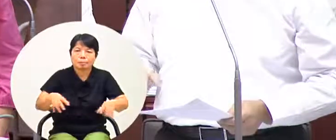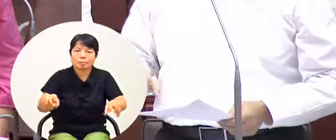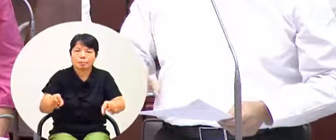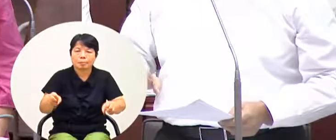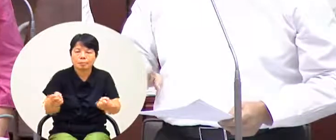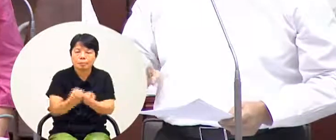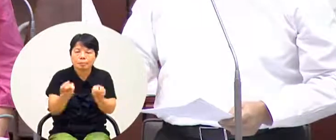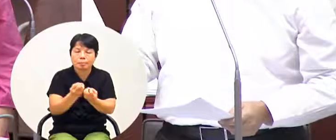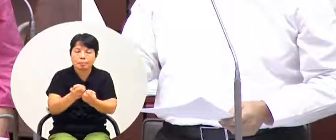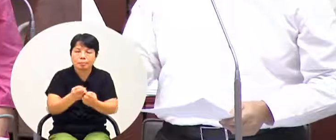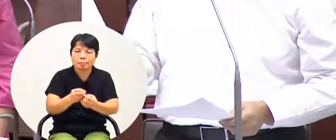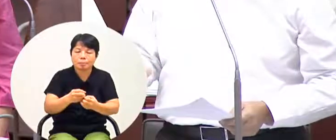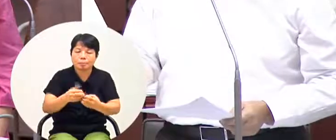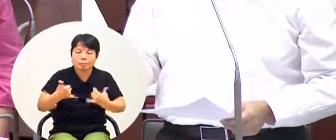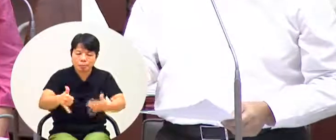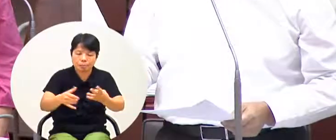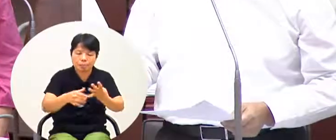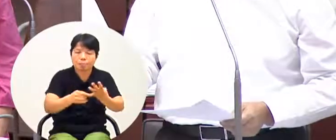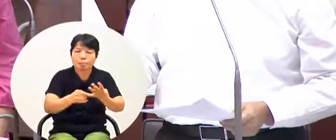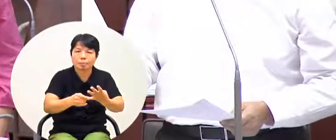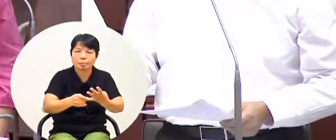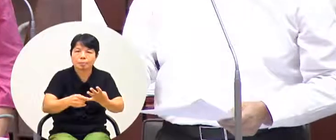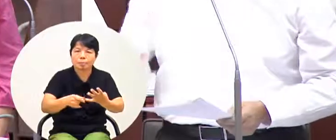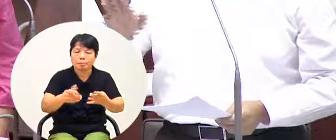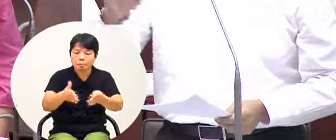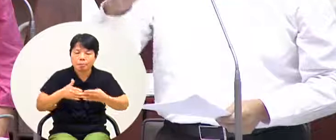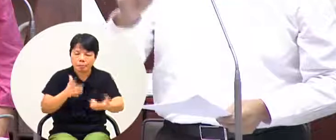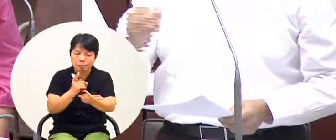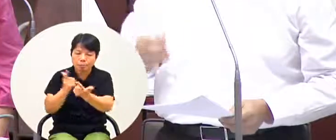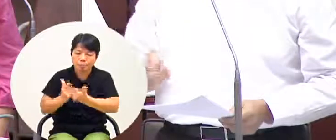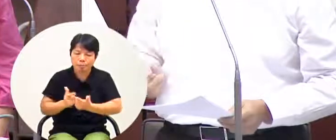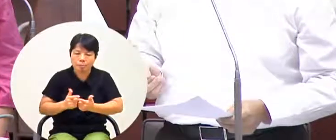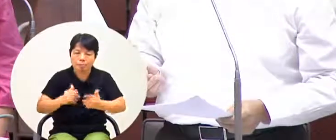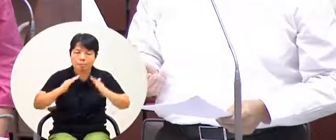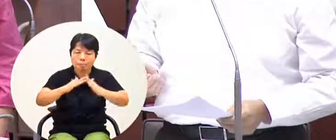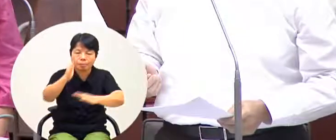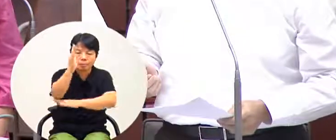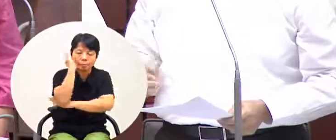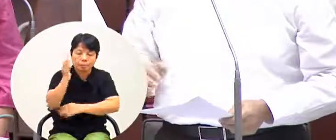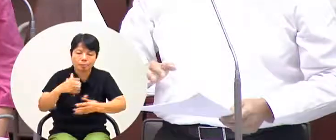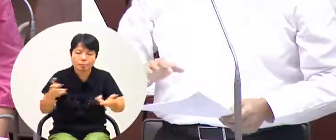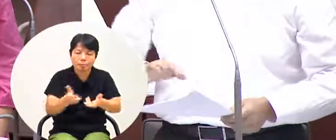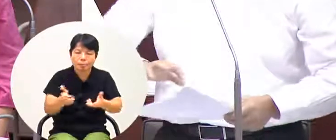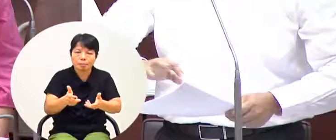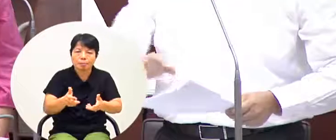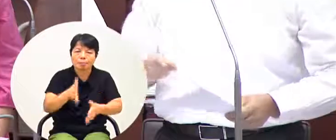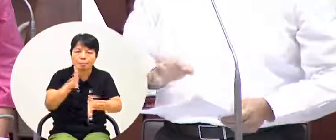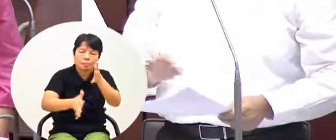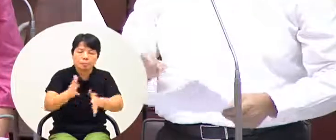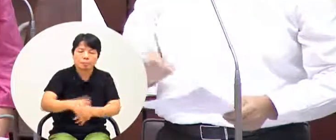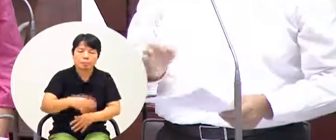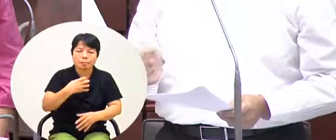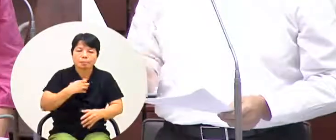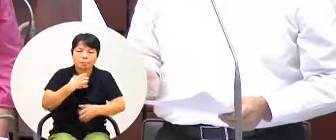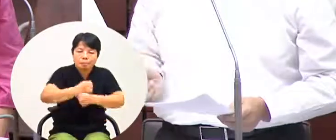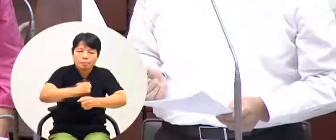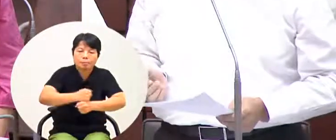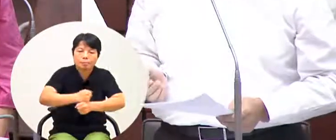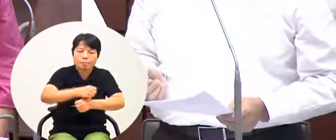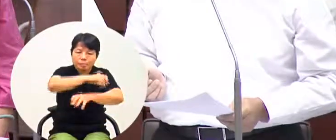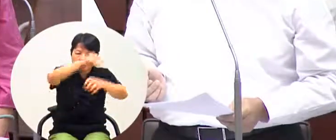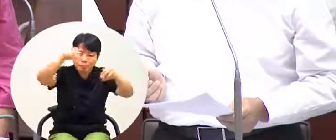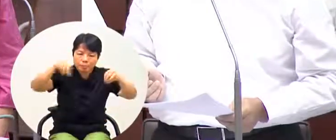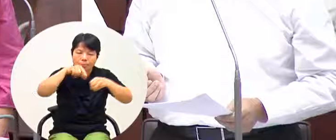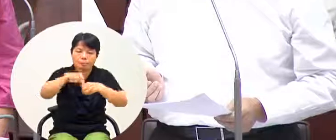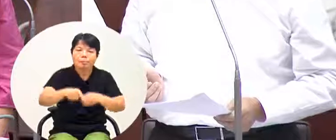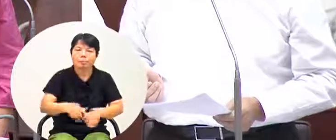分就是我们要配合整个市政建设，譬如说我们哈马星这个部分哦，这个我们会按照这个